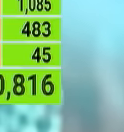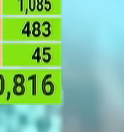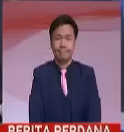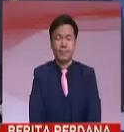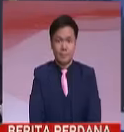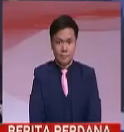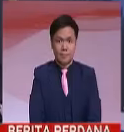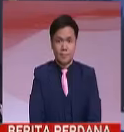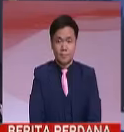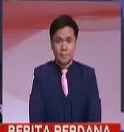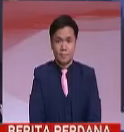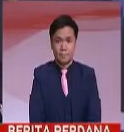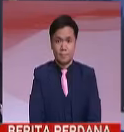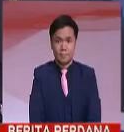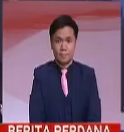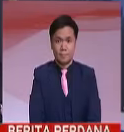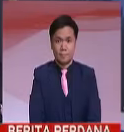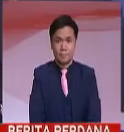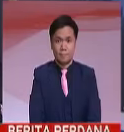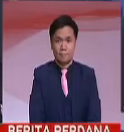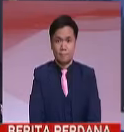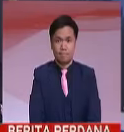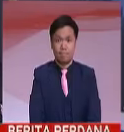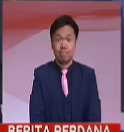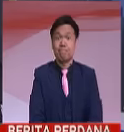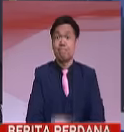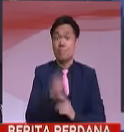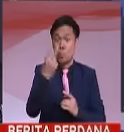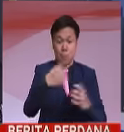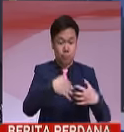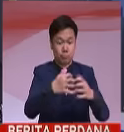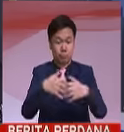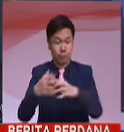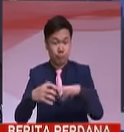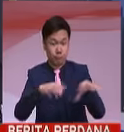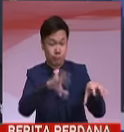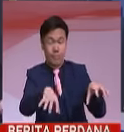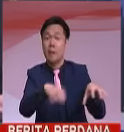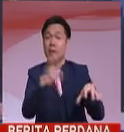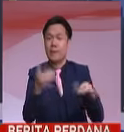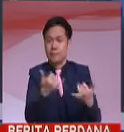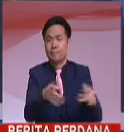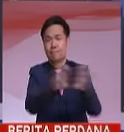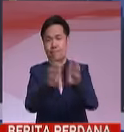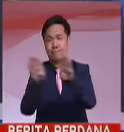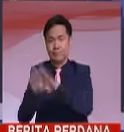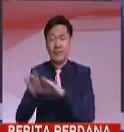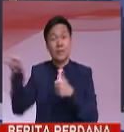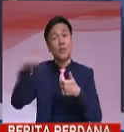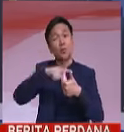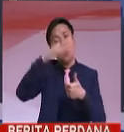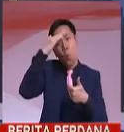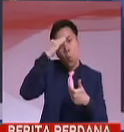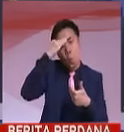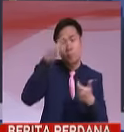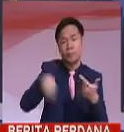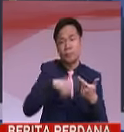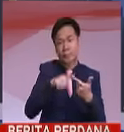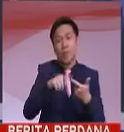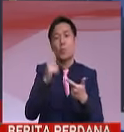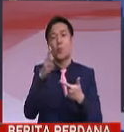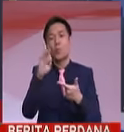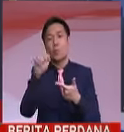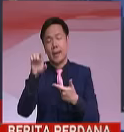hai Hai duel paste tamat hari ini melibatkan close the fabric cotton di Johor dan kelas